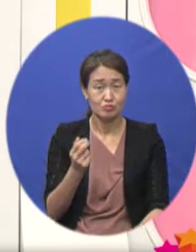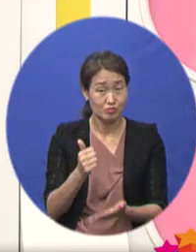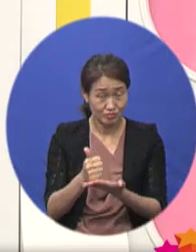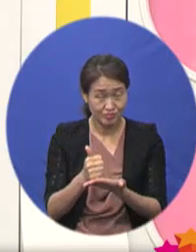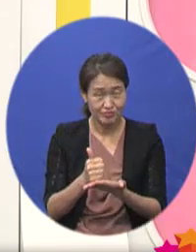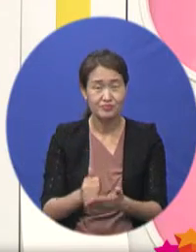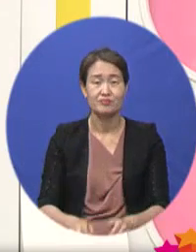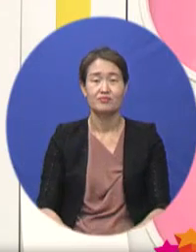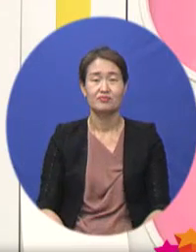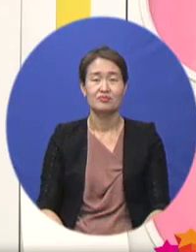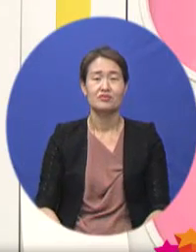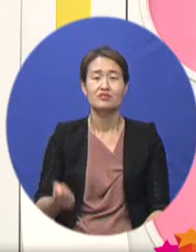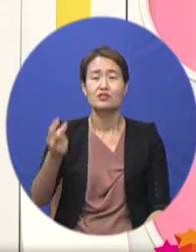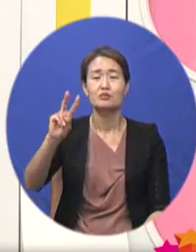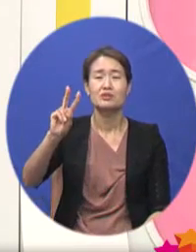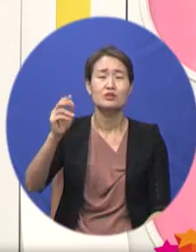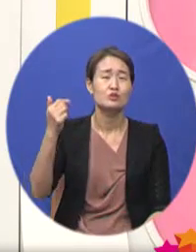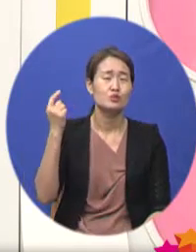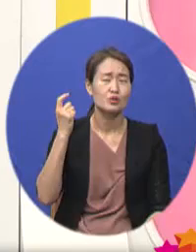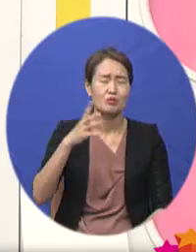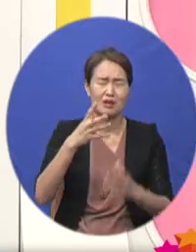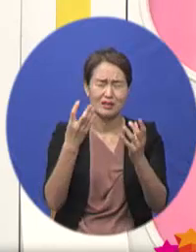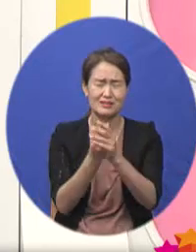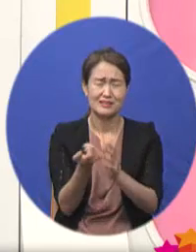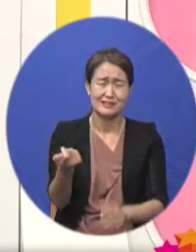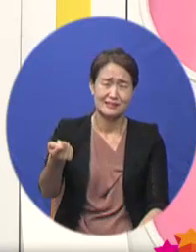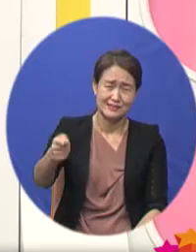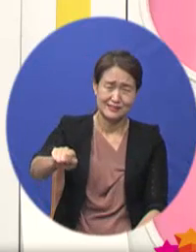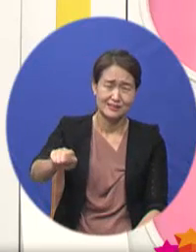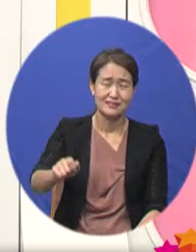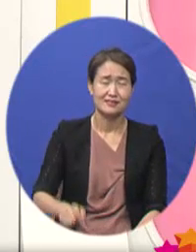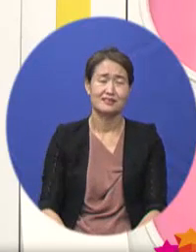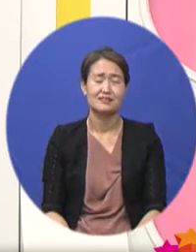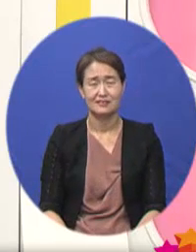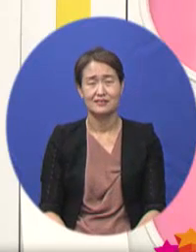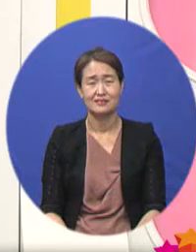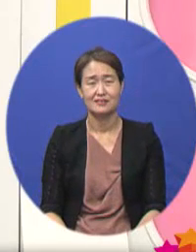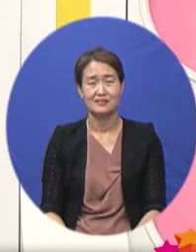예. 저 TV 소리 볼륨을 완전히 좀 줄여주실래요?